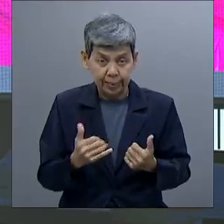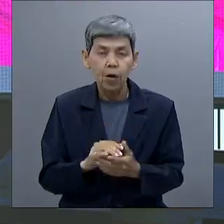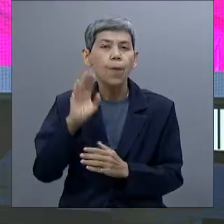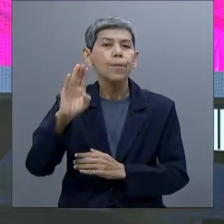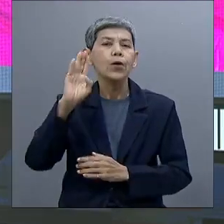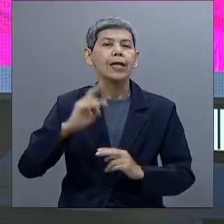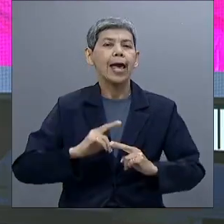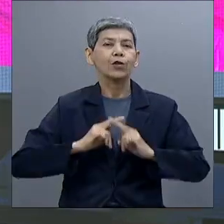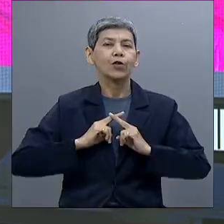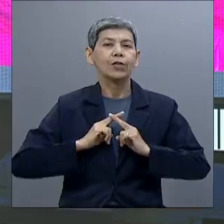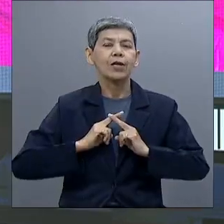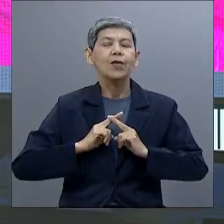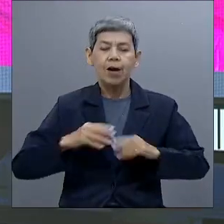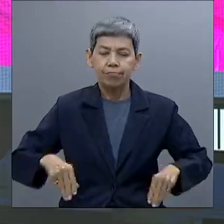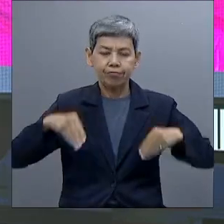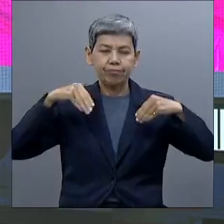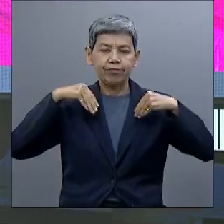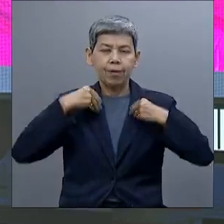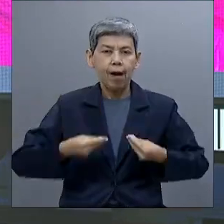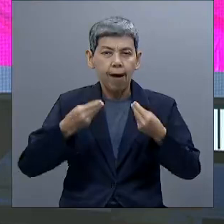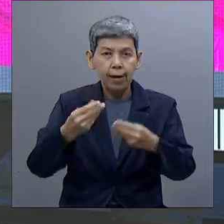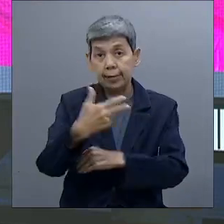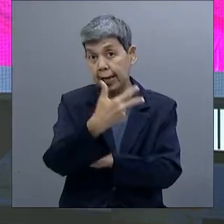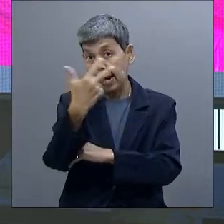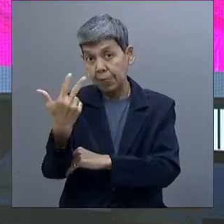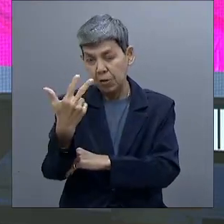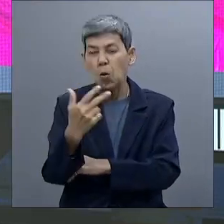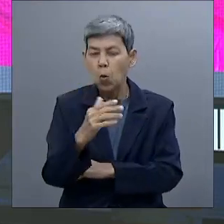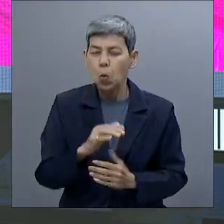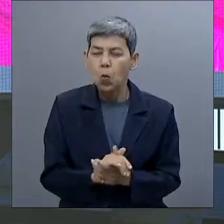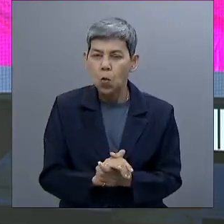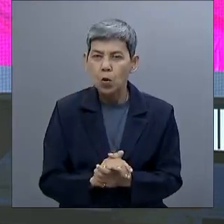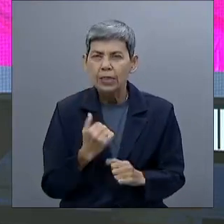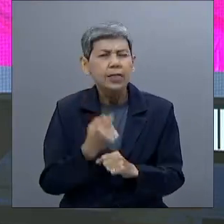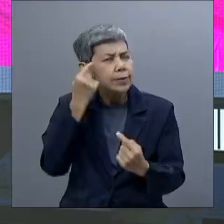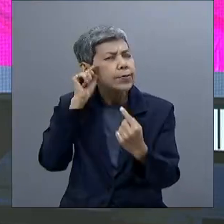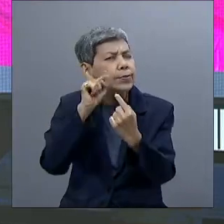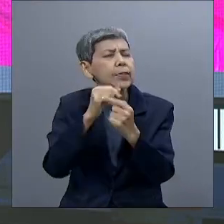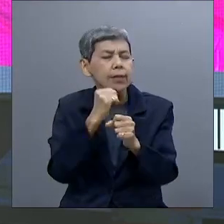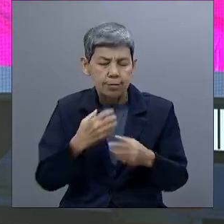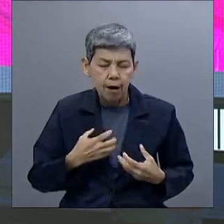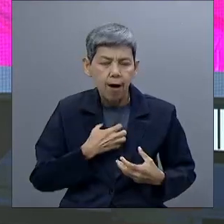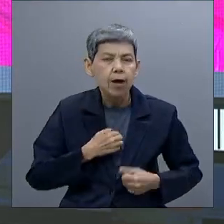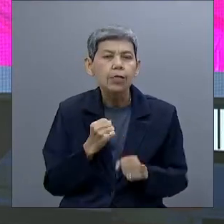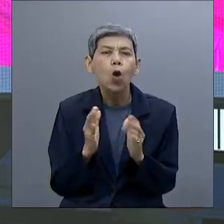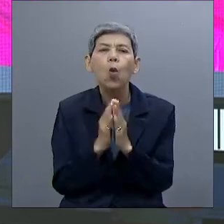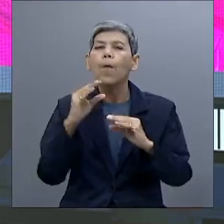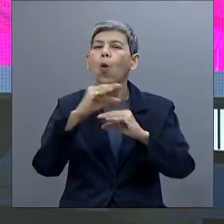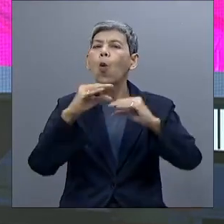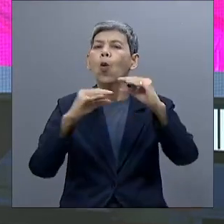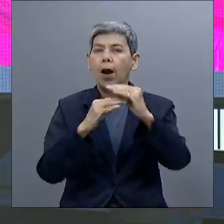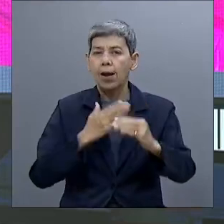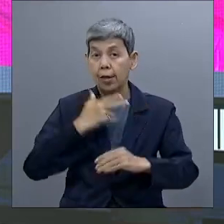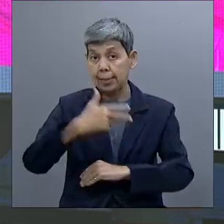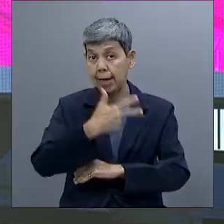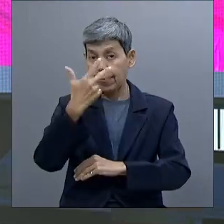เอกชนมอบผ้าห่มให้กับไทย PBSหลายร้อยผืนนะคะจุดประสงค์หลักๆเพื่อที่จะเข้าร่วมโครงการให้เรานั้น